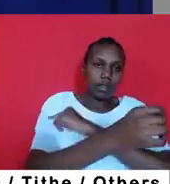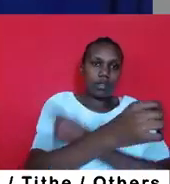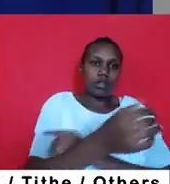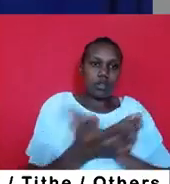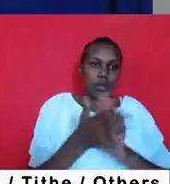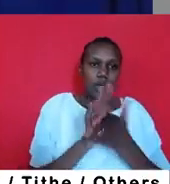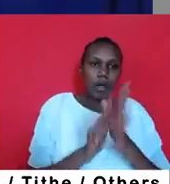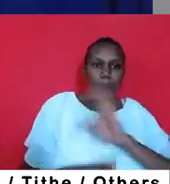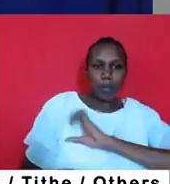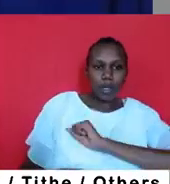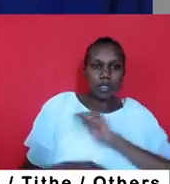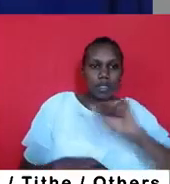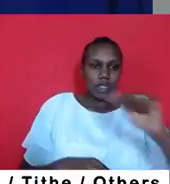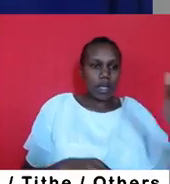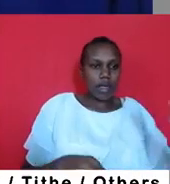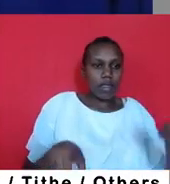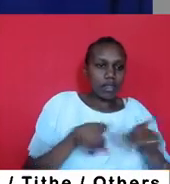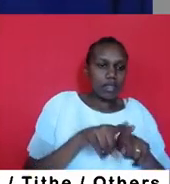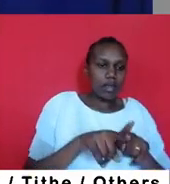wavumilivu kwa wengine kama wewe